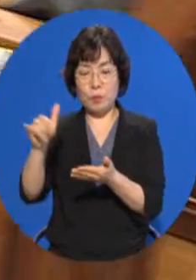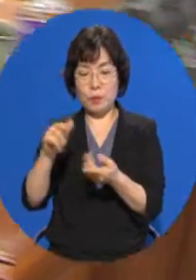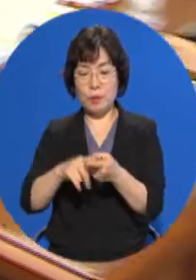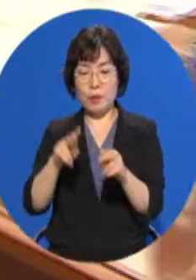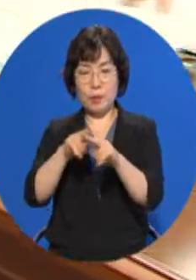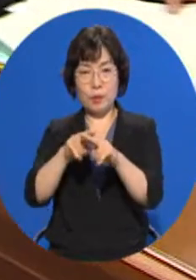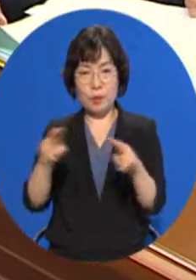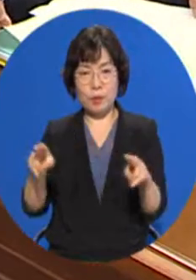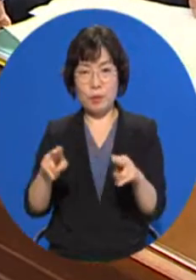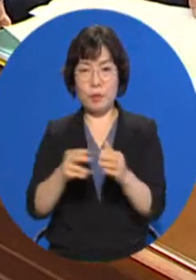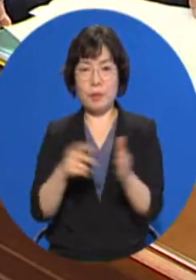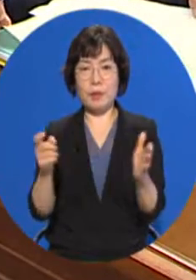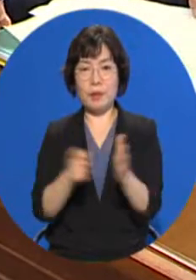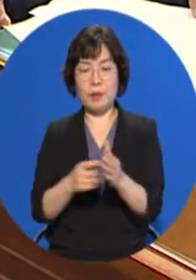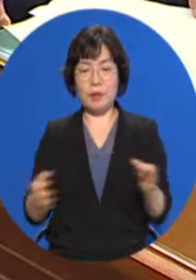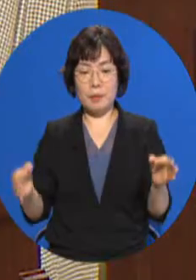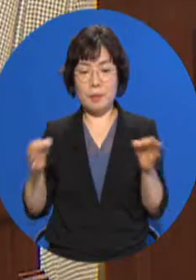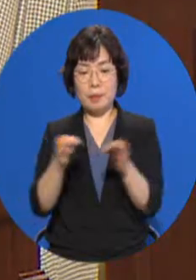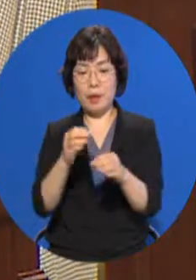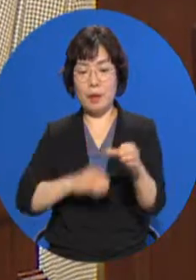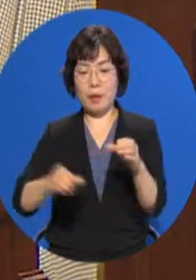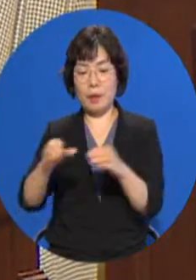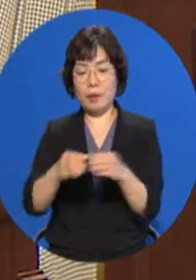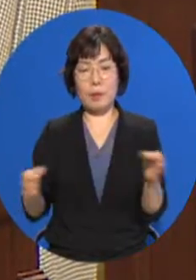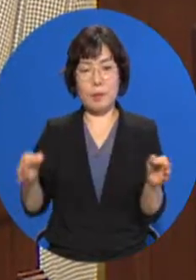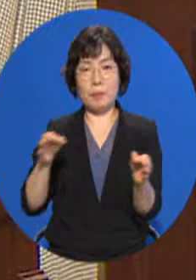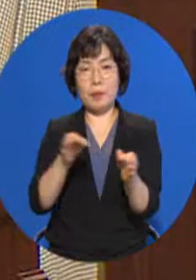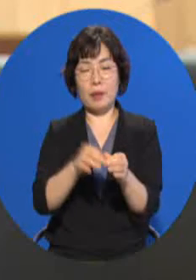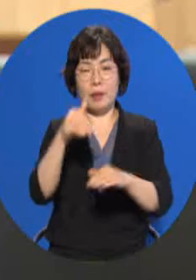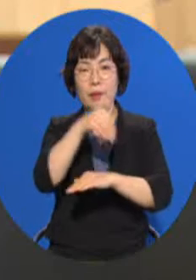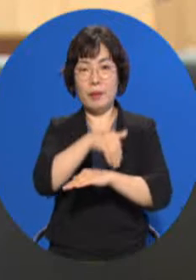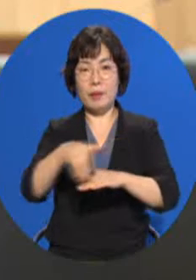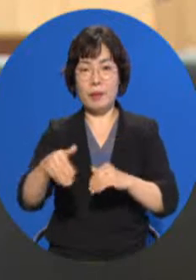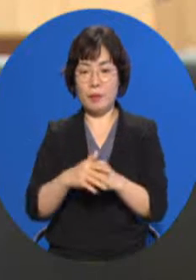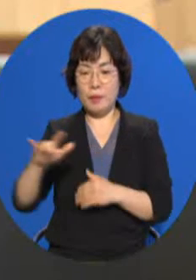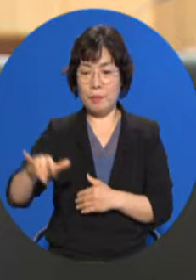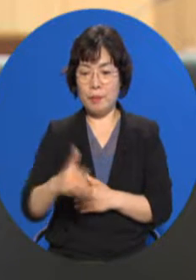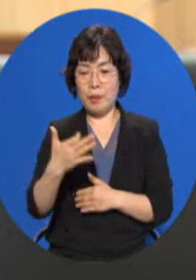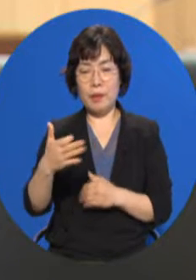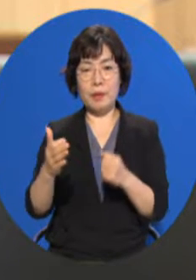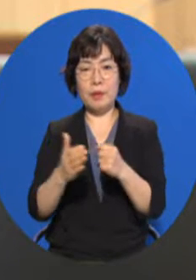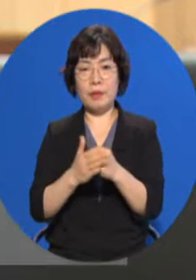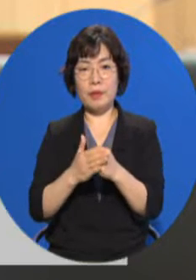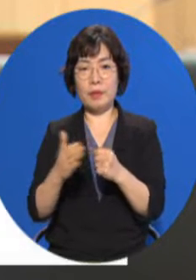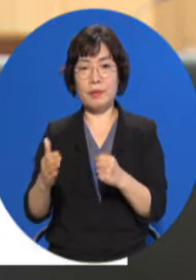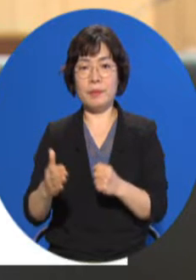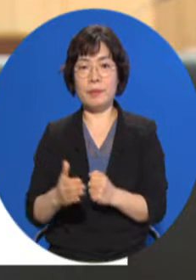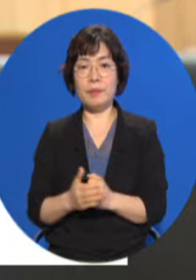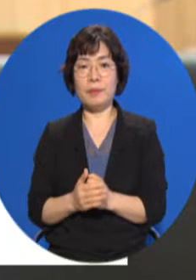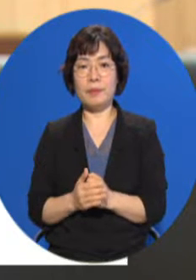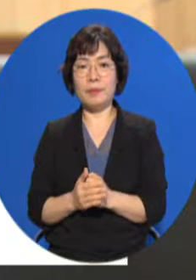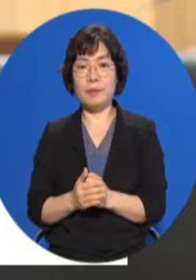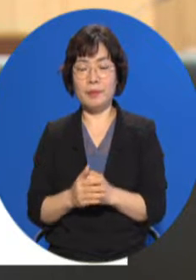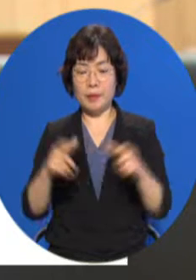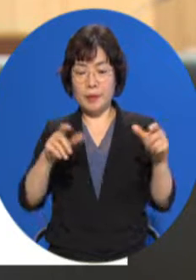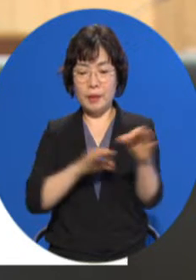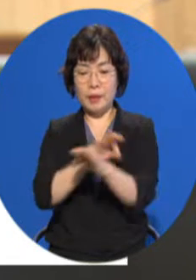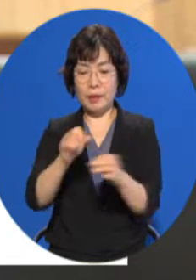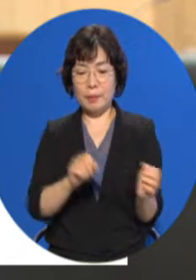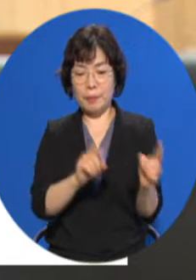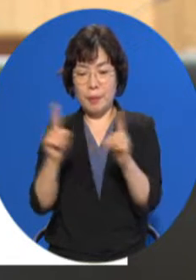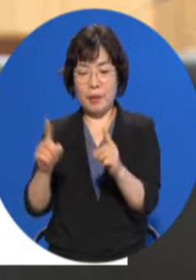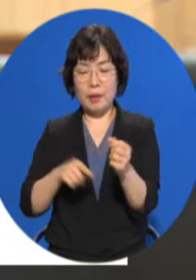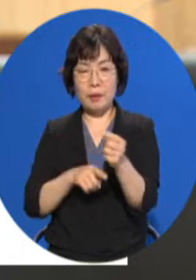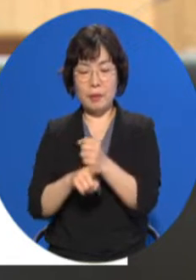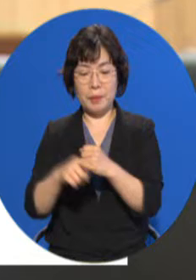1구 취약계층 지원 사업 예산으로 바꿀 계획입니다 그러나 있구 때문에 아 지역경제를 살리자 는